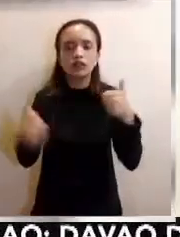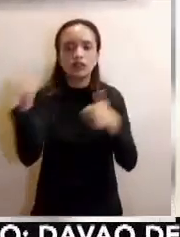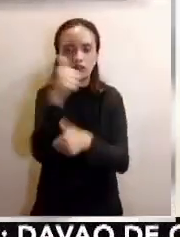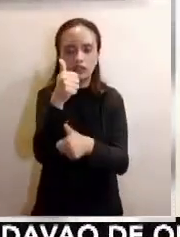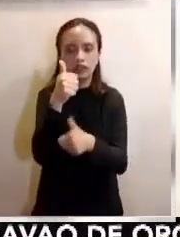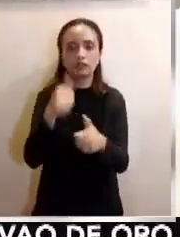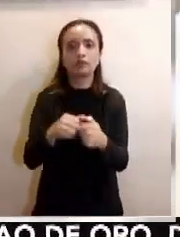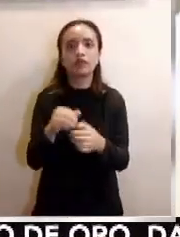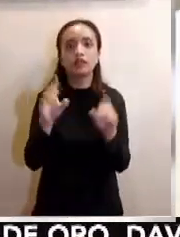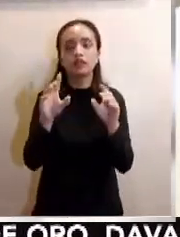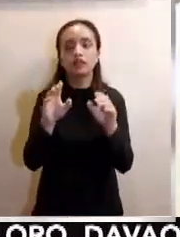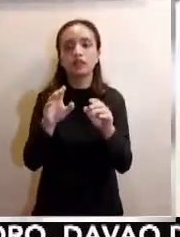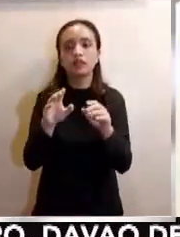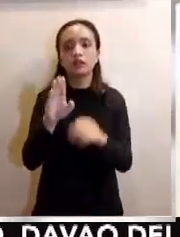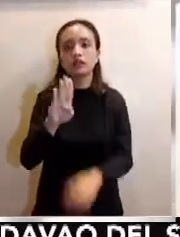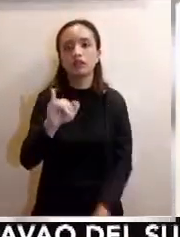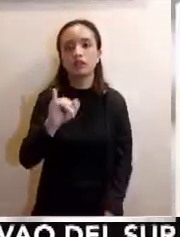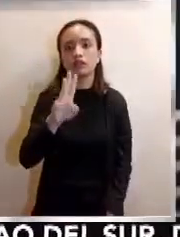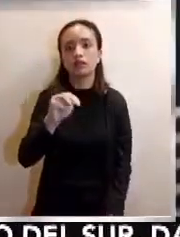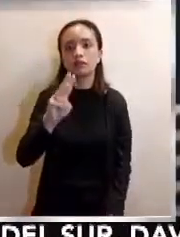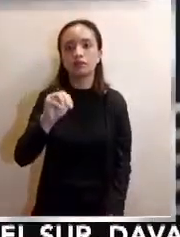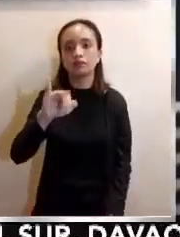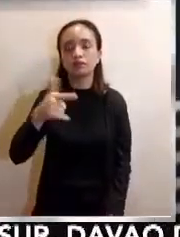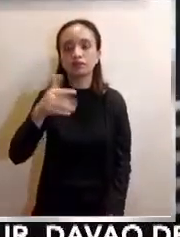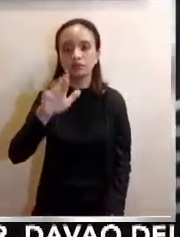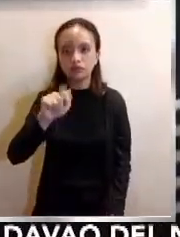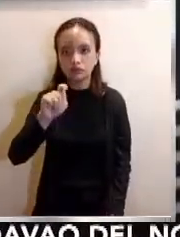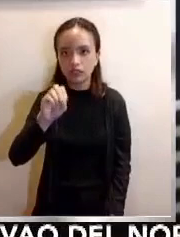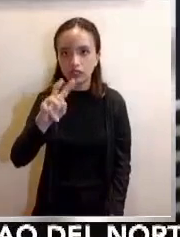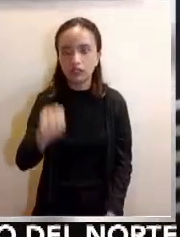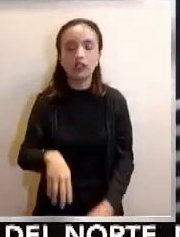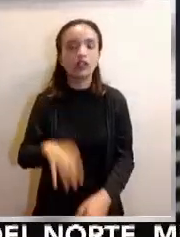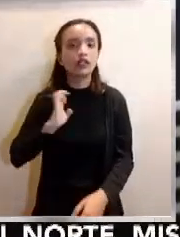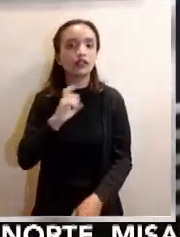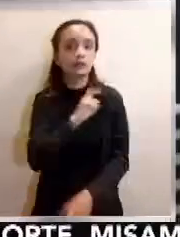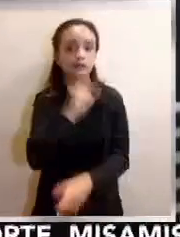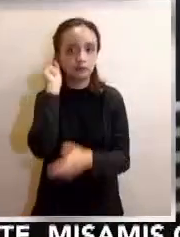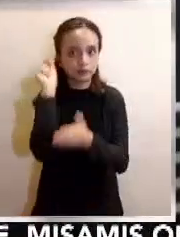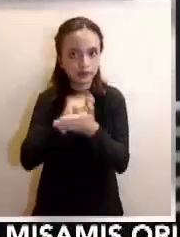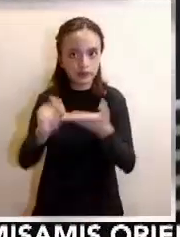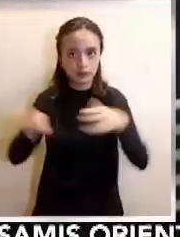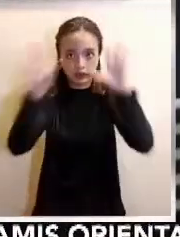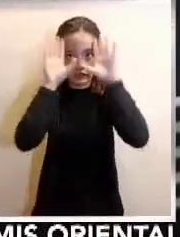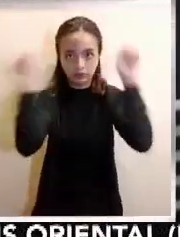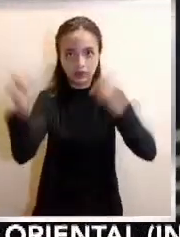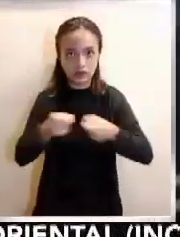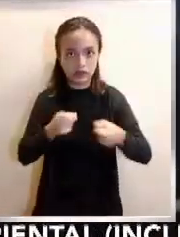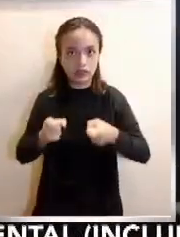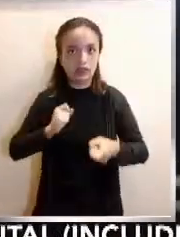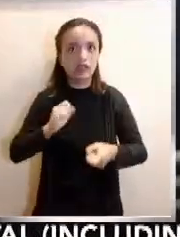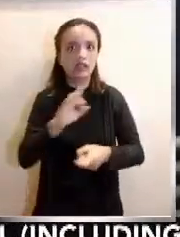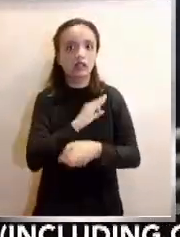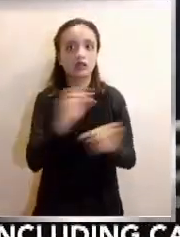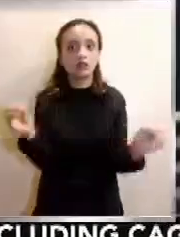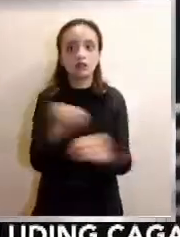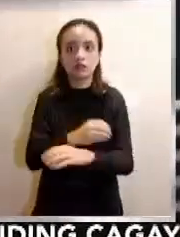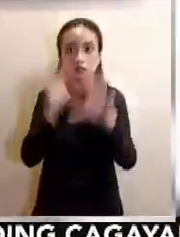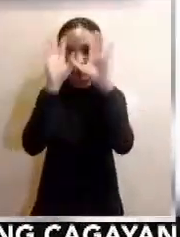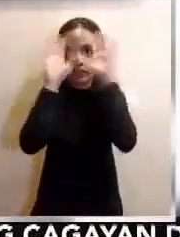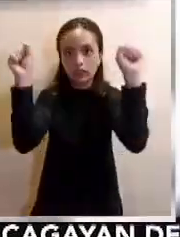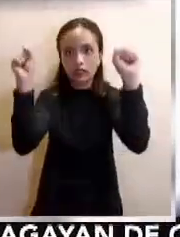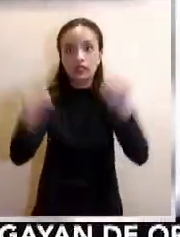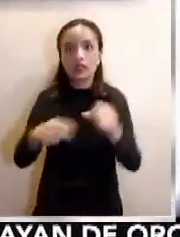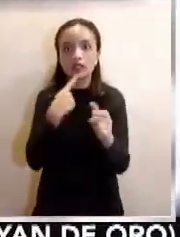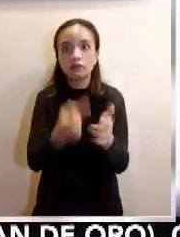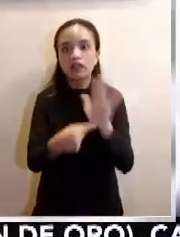nang beripikahin sa Office of the Executive Secretary, Presidential Management Staff at Office of the President, lumalabas sa peke umano ito